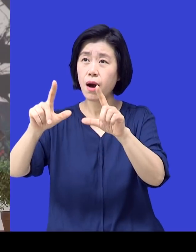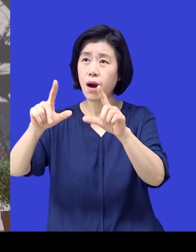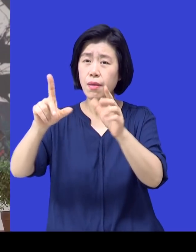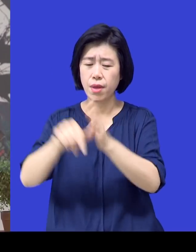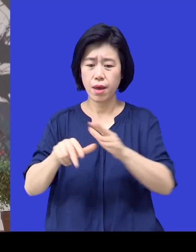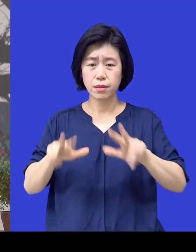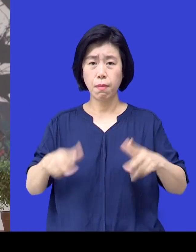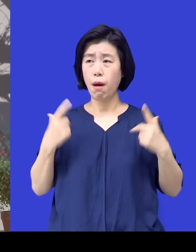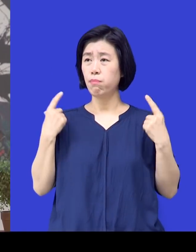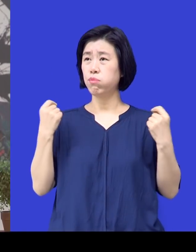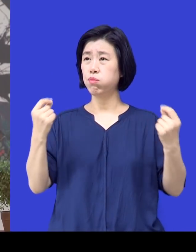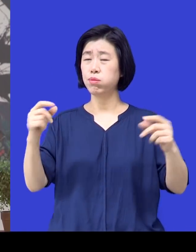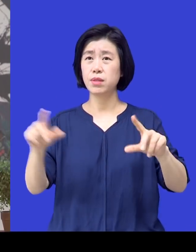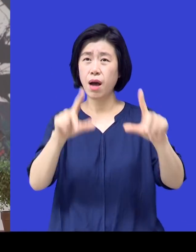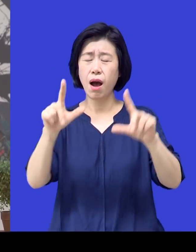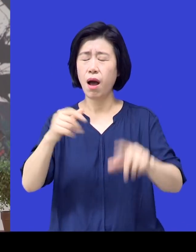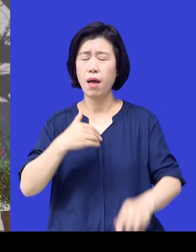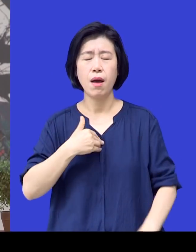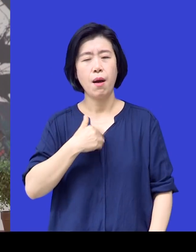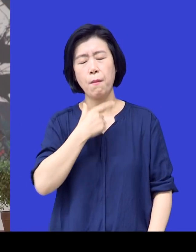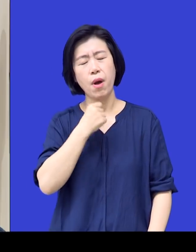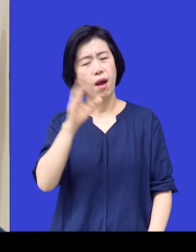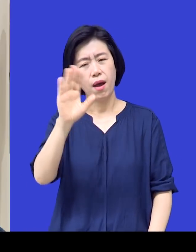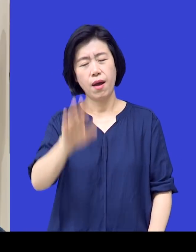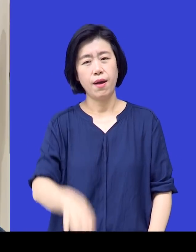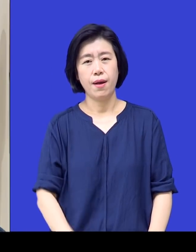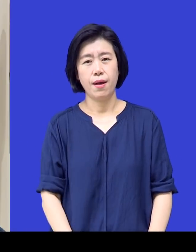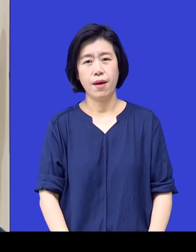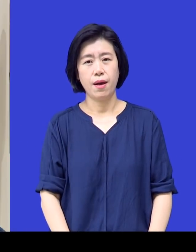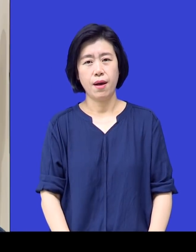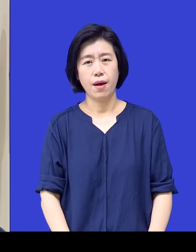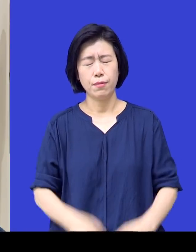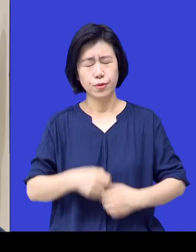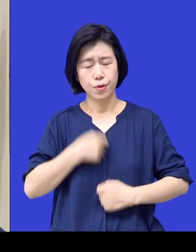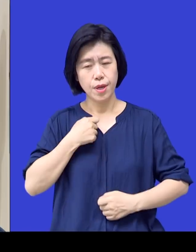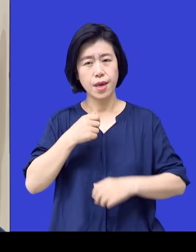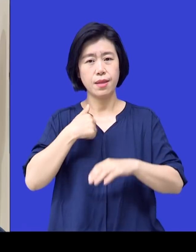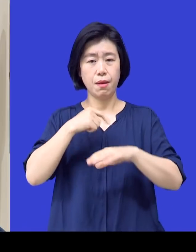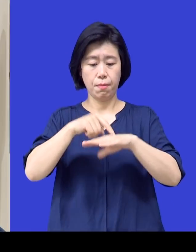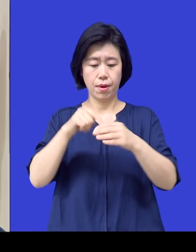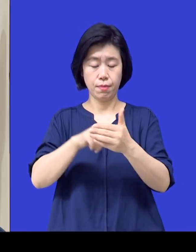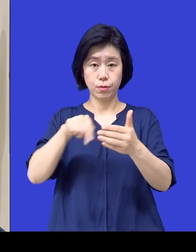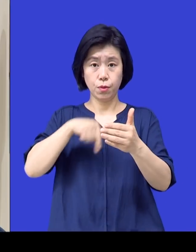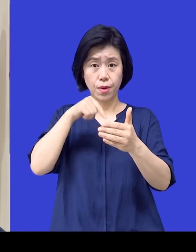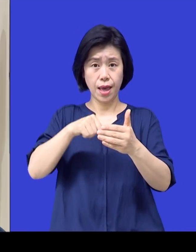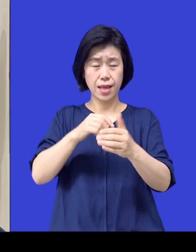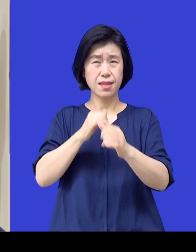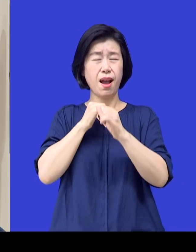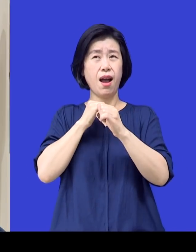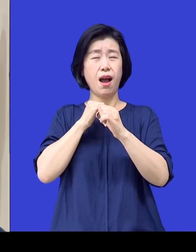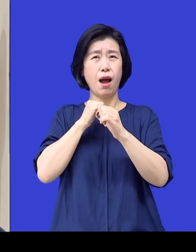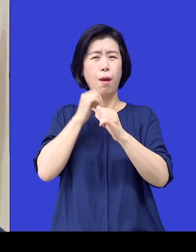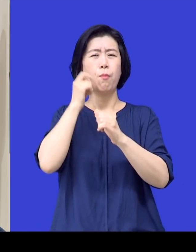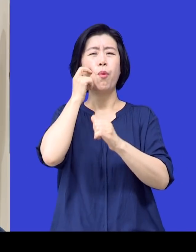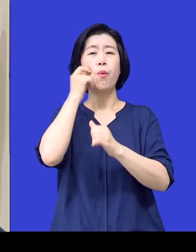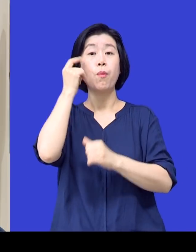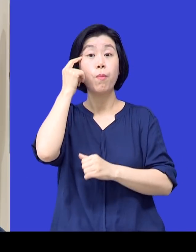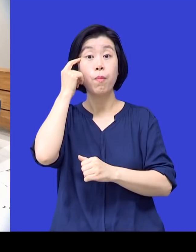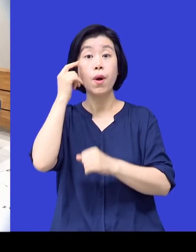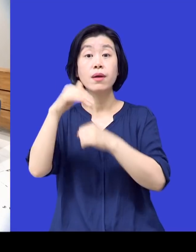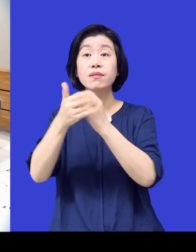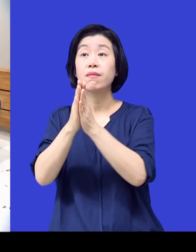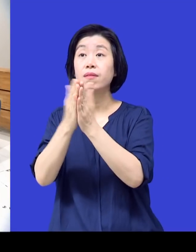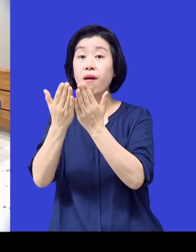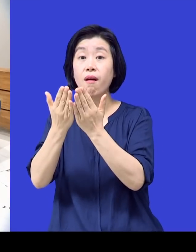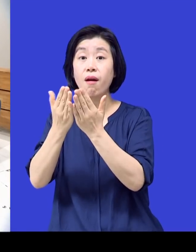원치 않는다. 근데 솔직히 제 마음속에 자살은 할 수 없는 두려움이 있었어요. 왜냐면 성경에 혹시